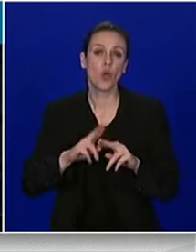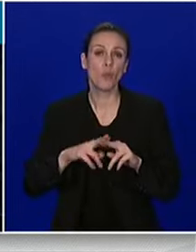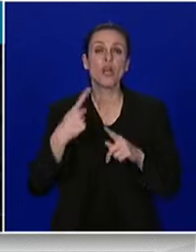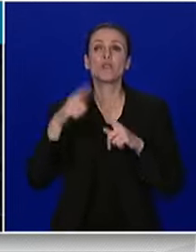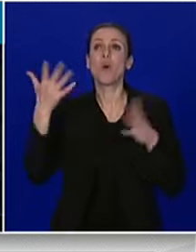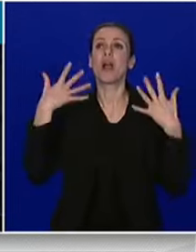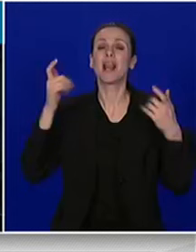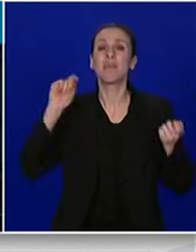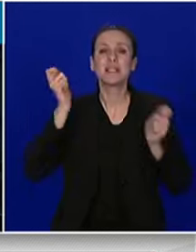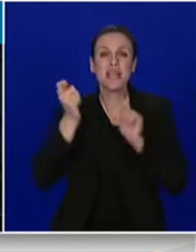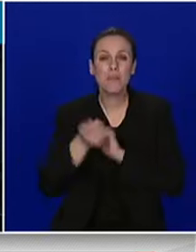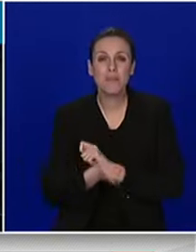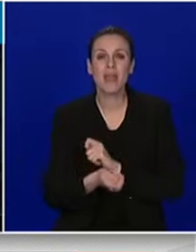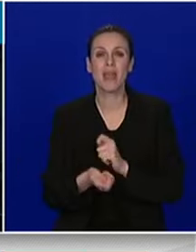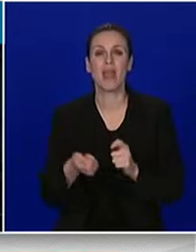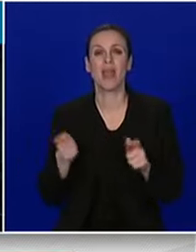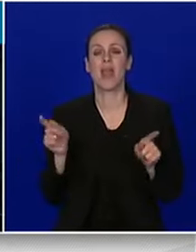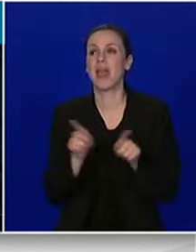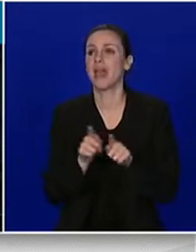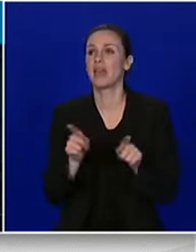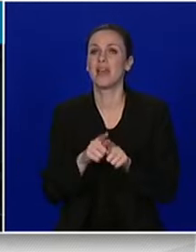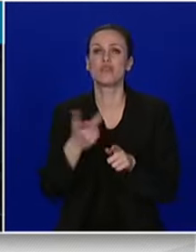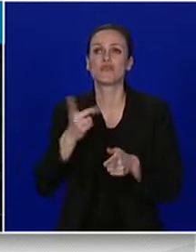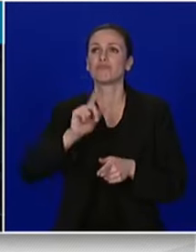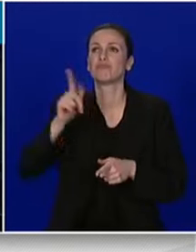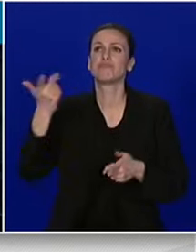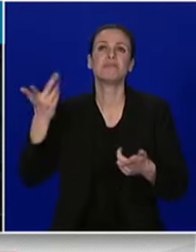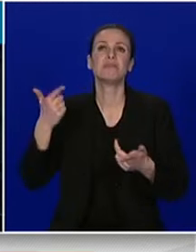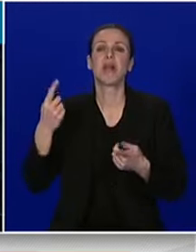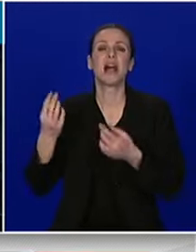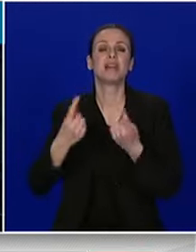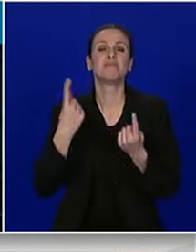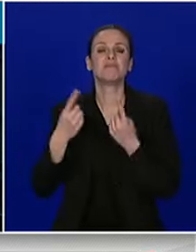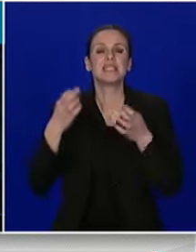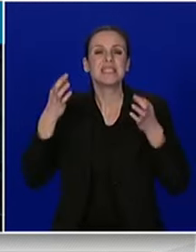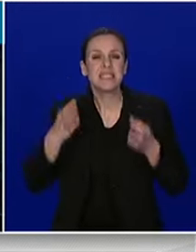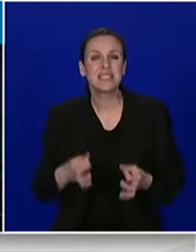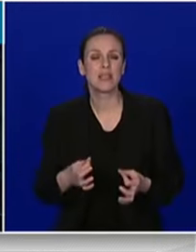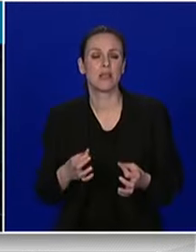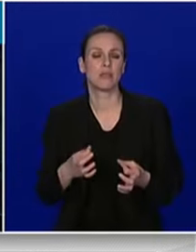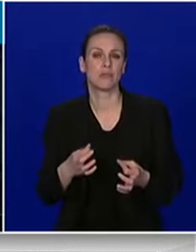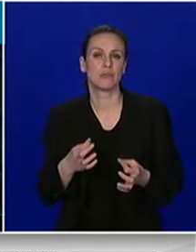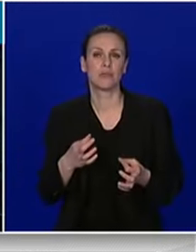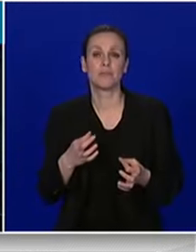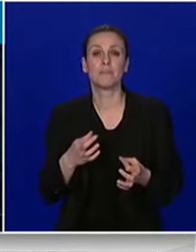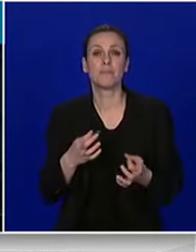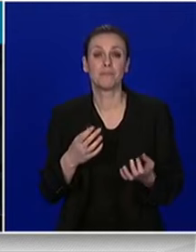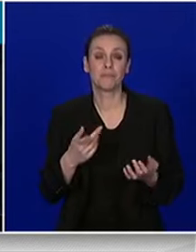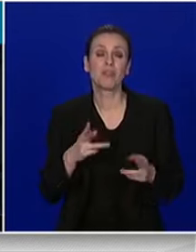promjena i zbog drugih sigurnosnih izazova, neće biti lišeni